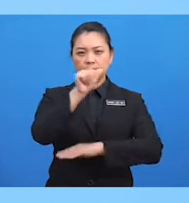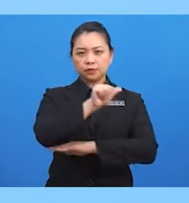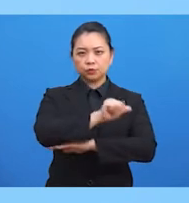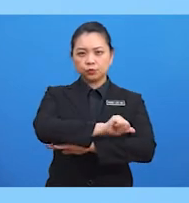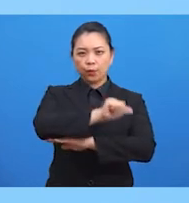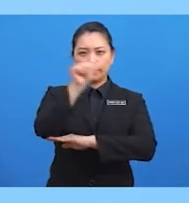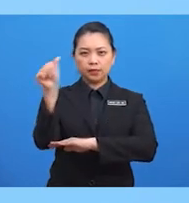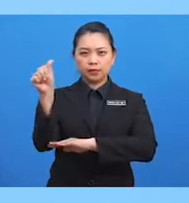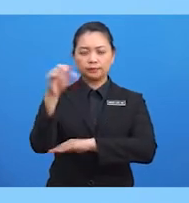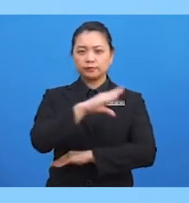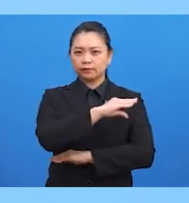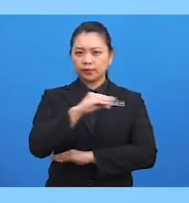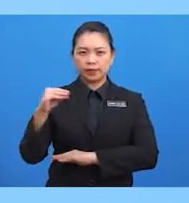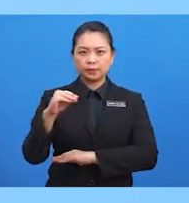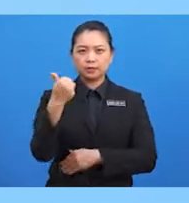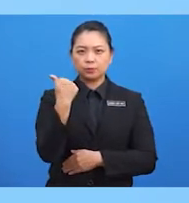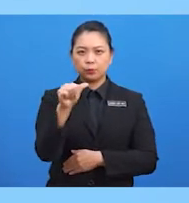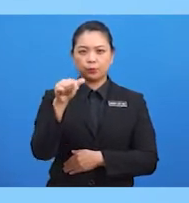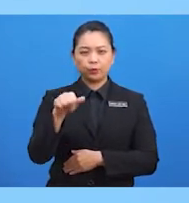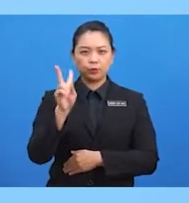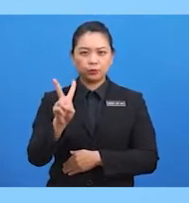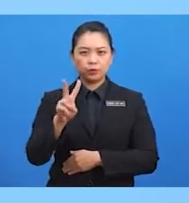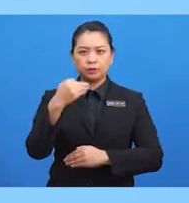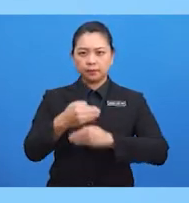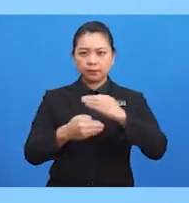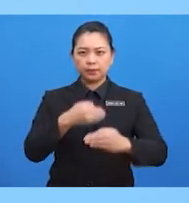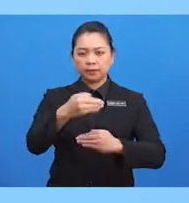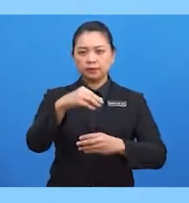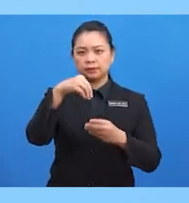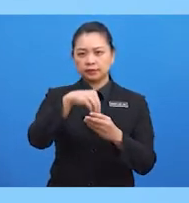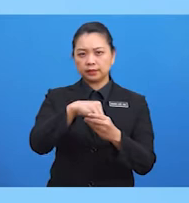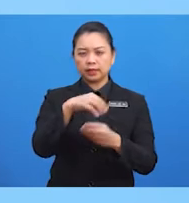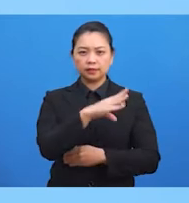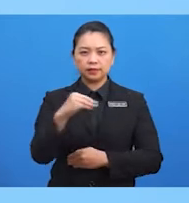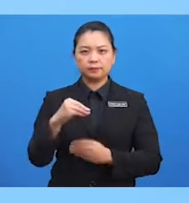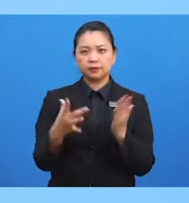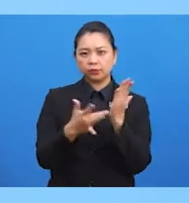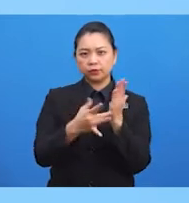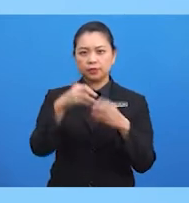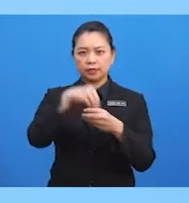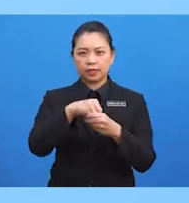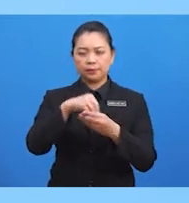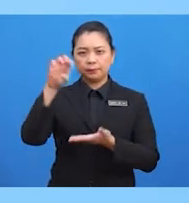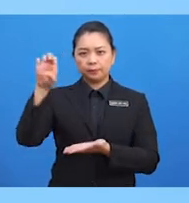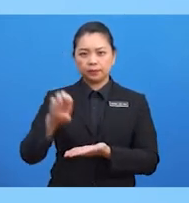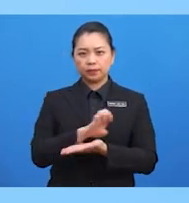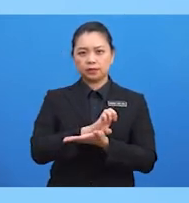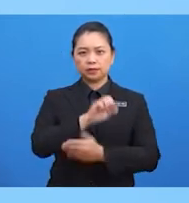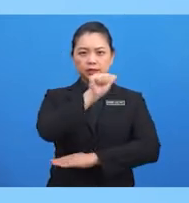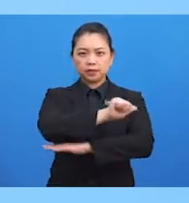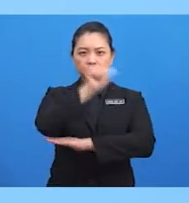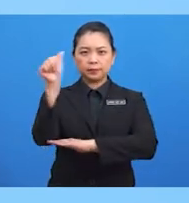astronomi dan 10.2 perkembangan dan teknologi dalam penerokaan angkasa